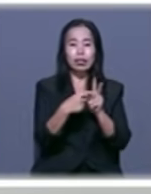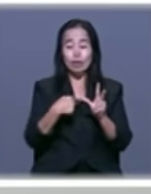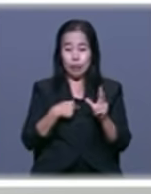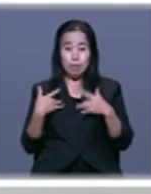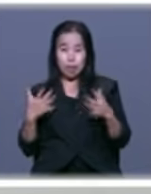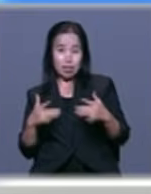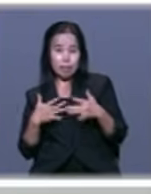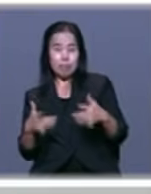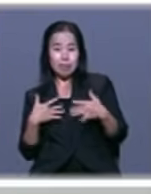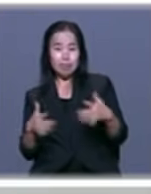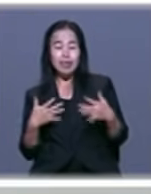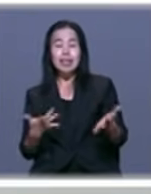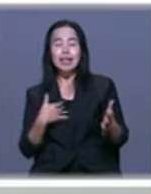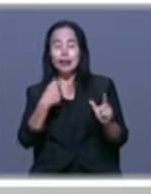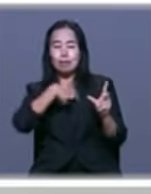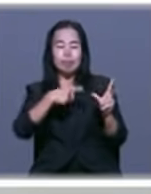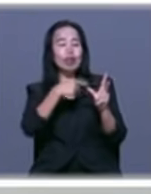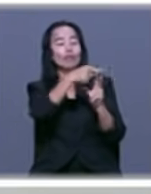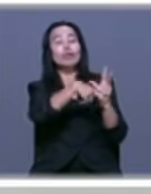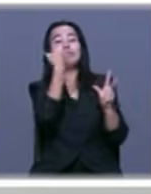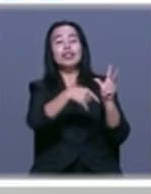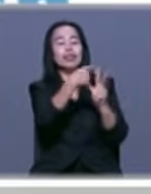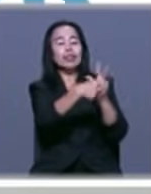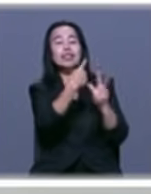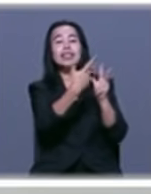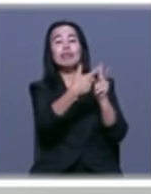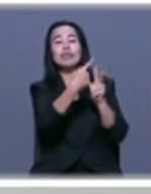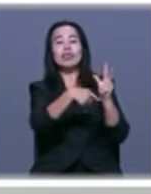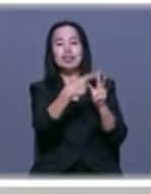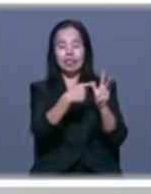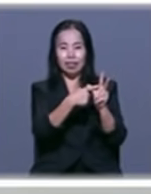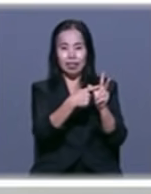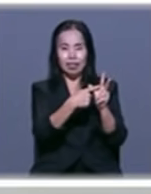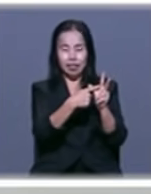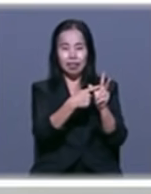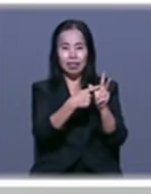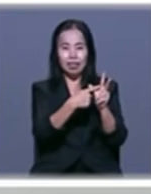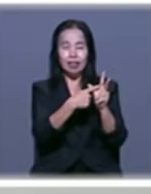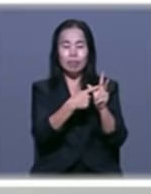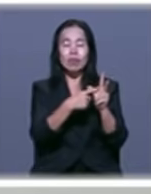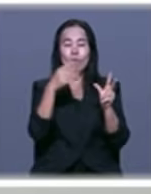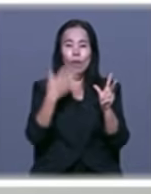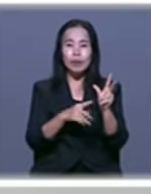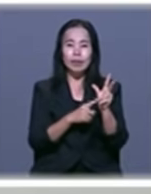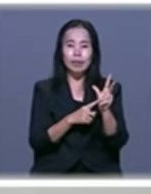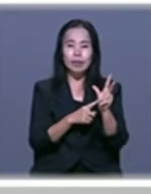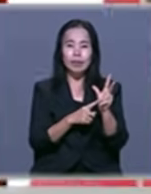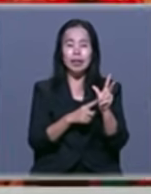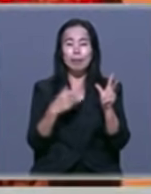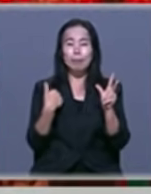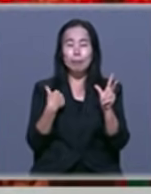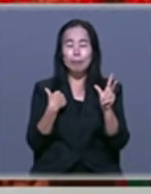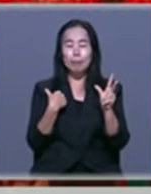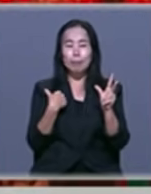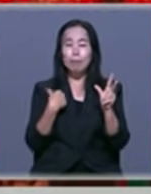นผมไม่โดนฮะคือ3คนเนี่ยโดน พี่ถึกเนี่ย บอกว่าแล้วก็ไปเป็นเรื่องแบบ